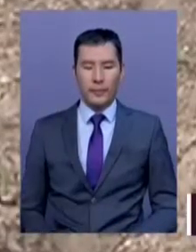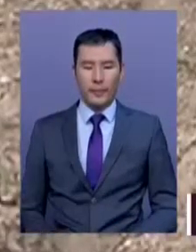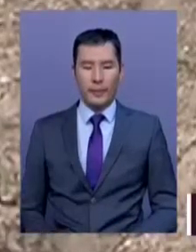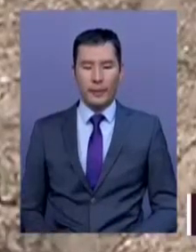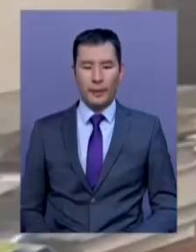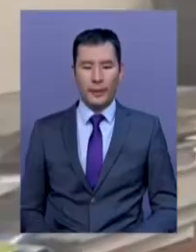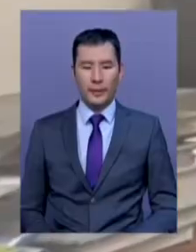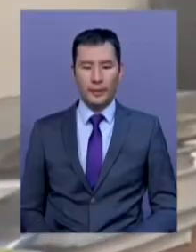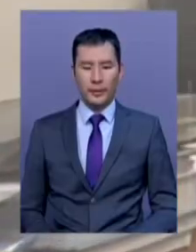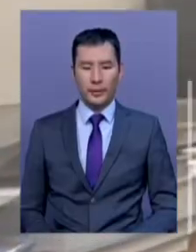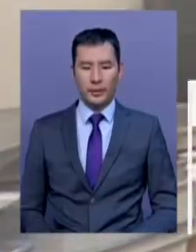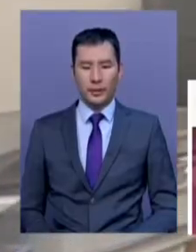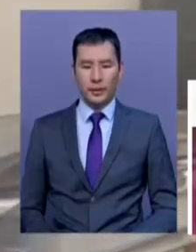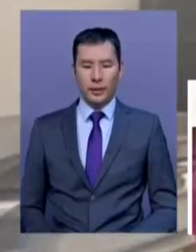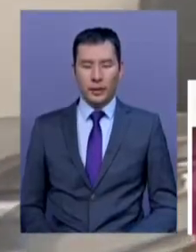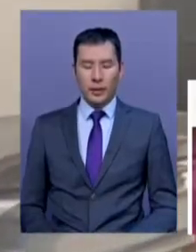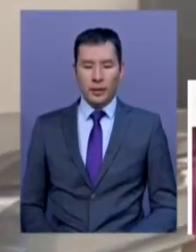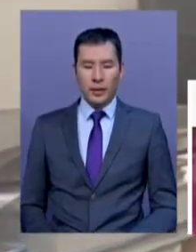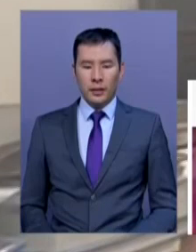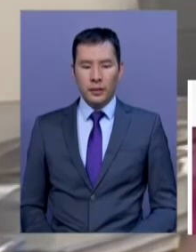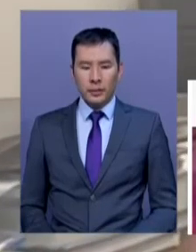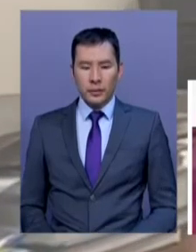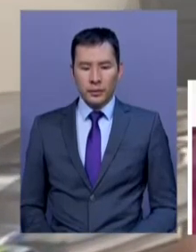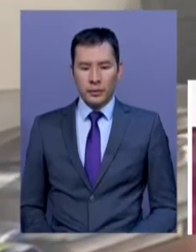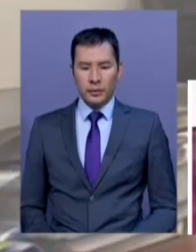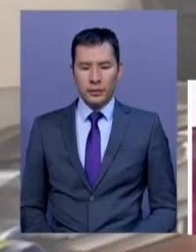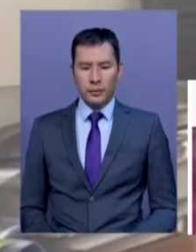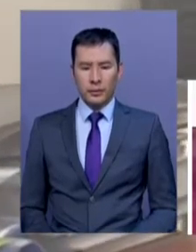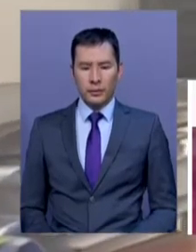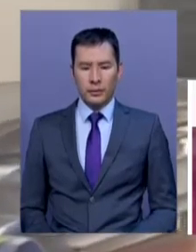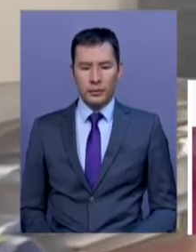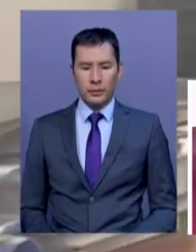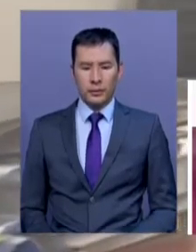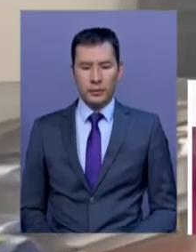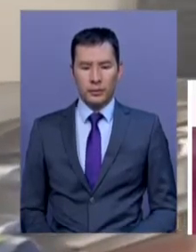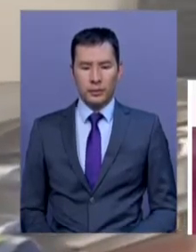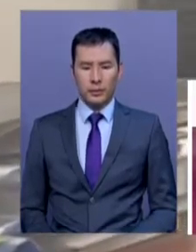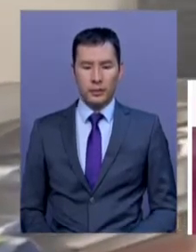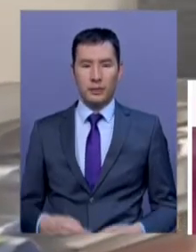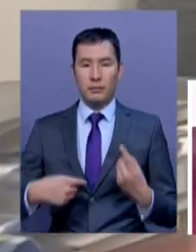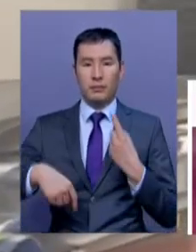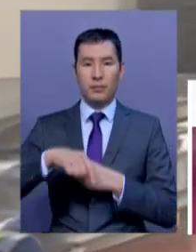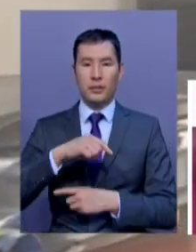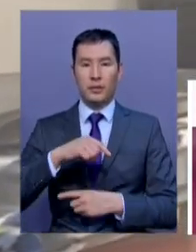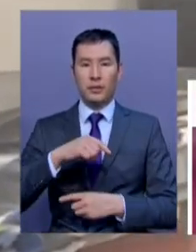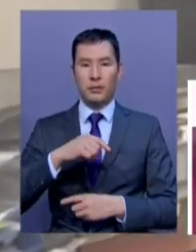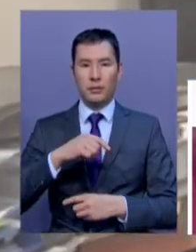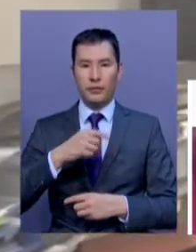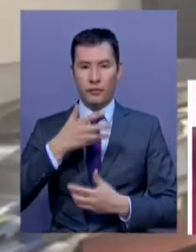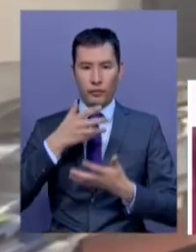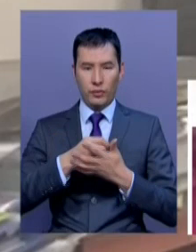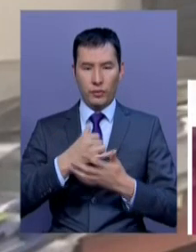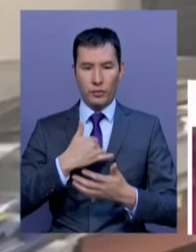деп тапсырды. Біз бар жерді дұрыс пайдалануымыз керек. Ол